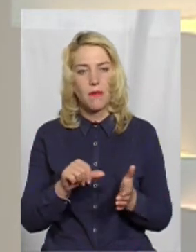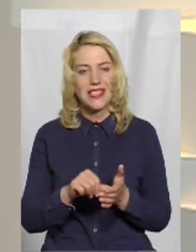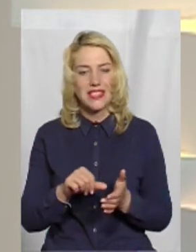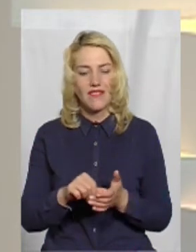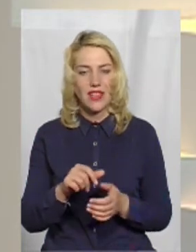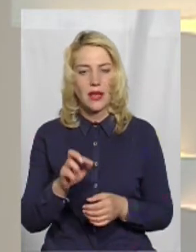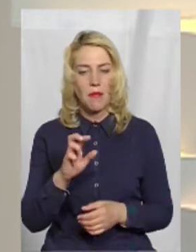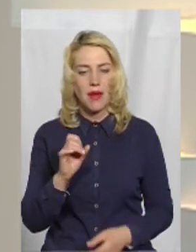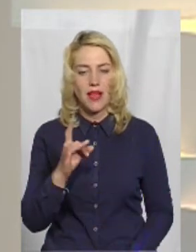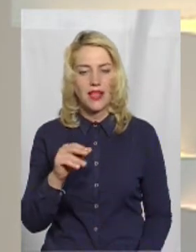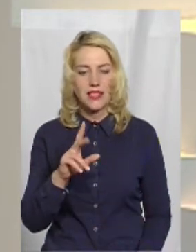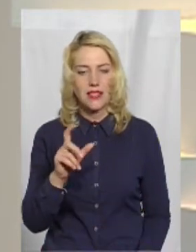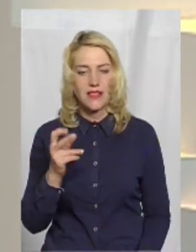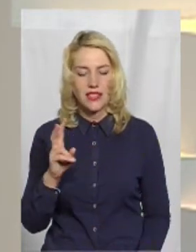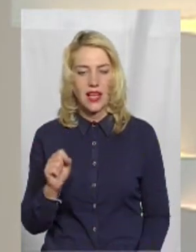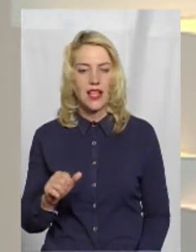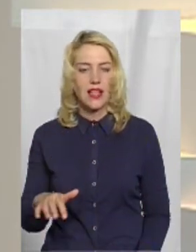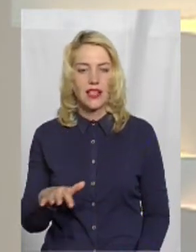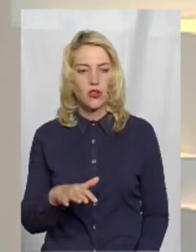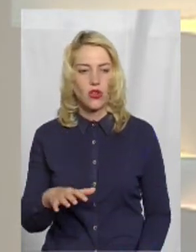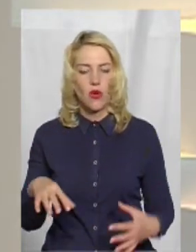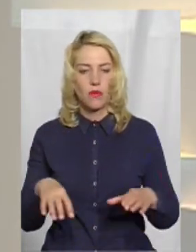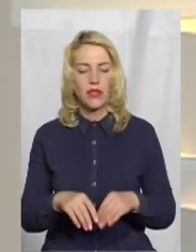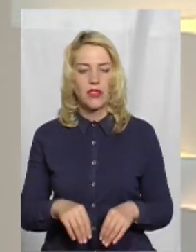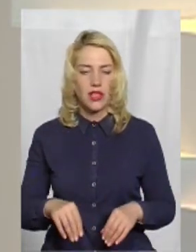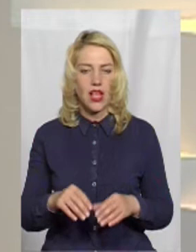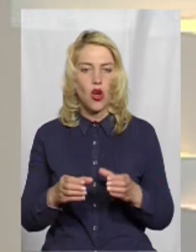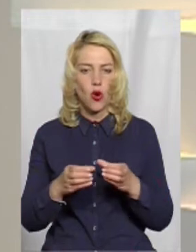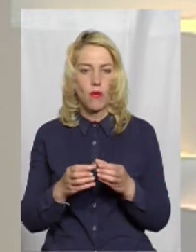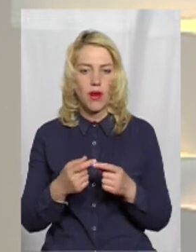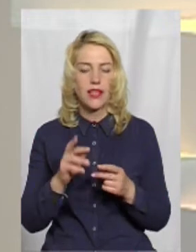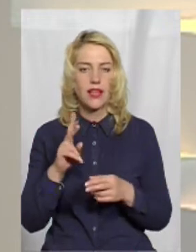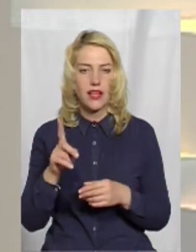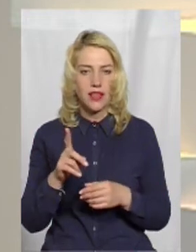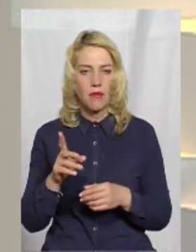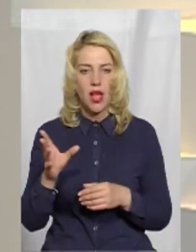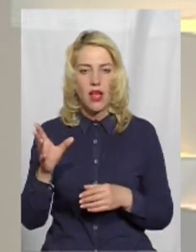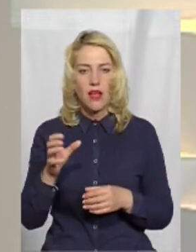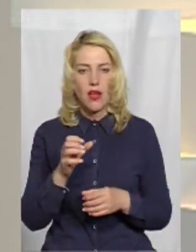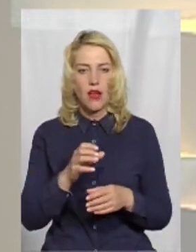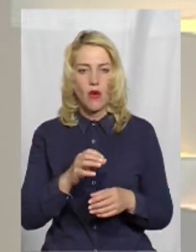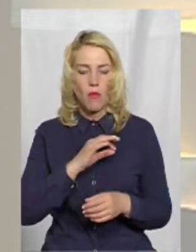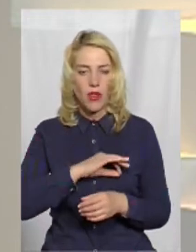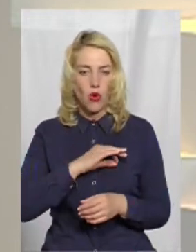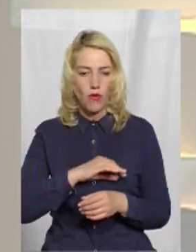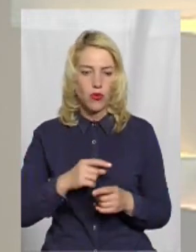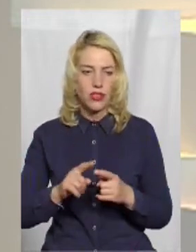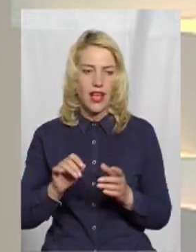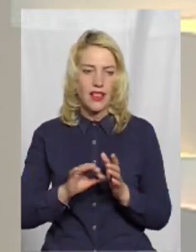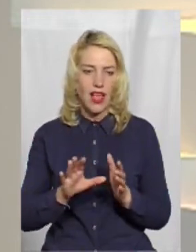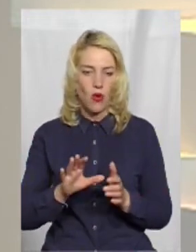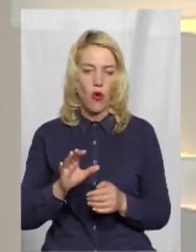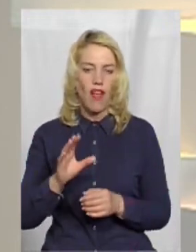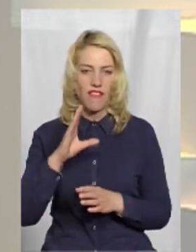Берездівської об'єднаної територіальної громади. Як там опановують енергоефективність, розповів він і нам. Це Максим